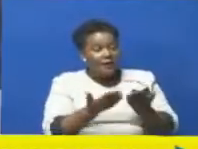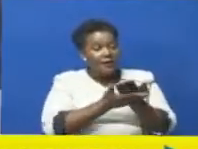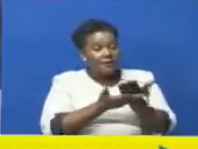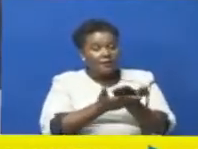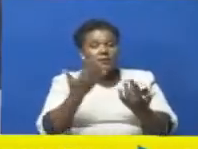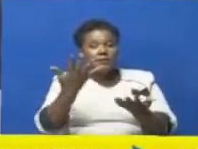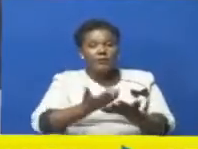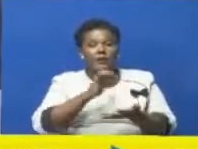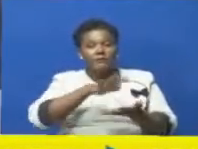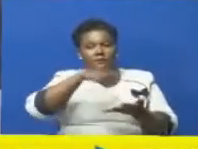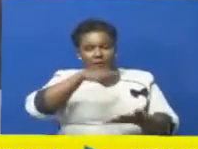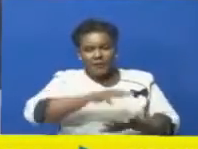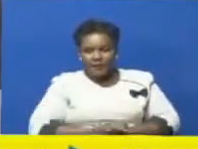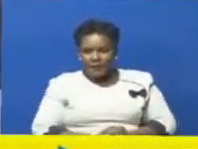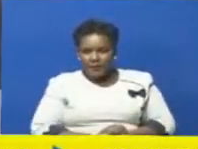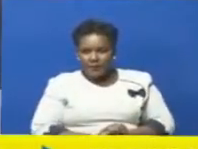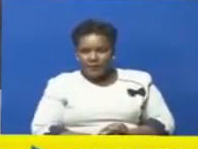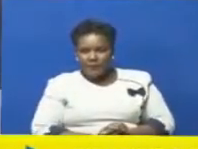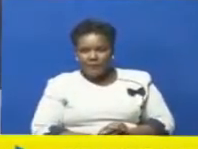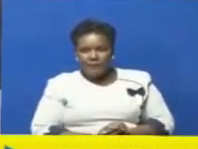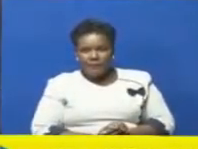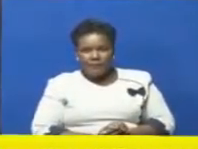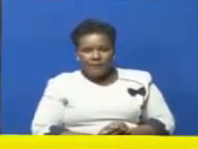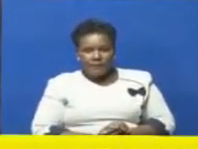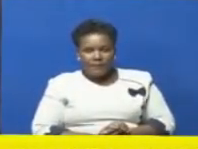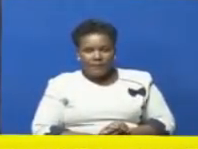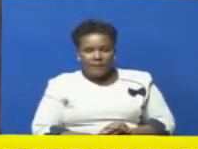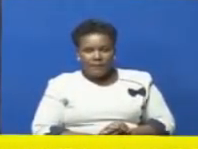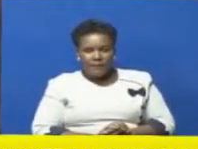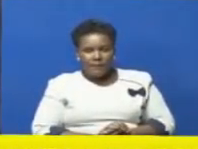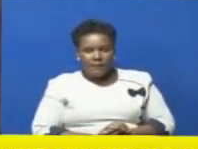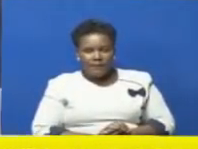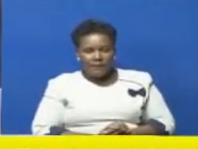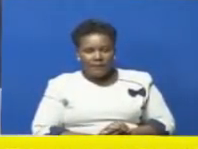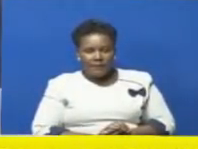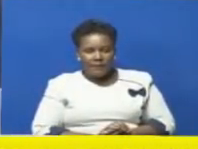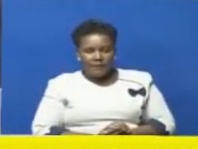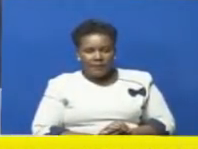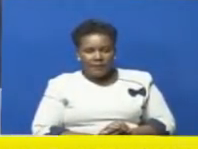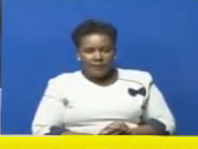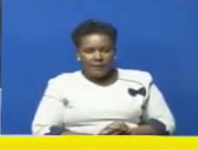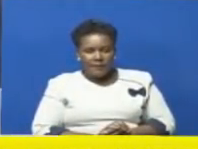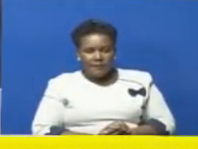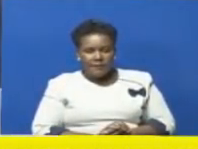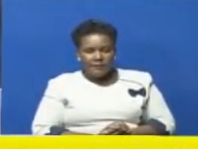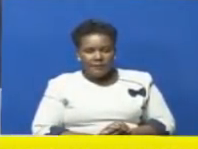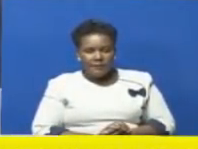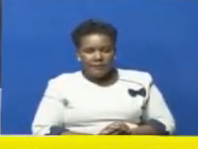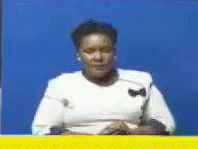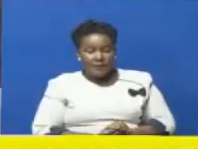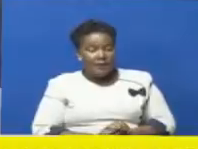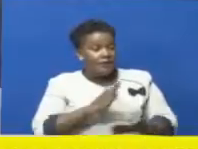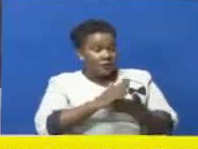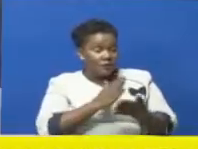Kuna vitu vya kuona na vitu vya kufanya